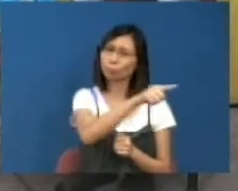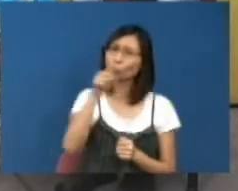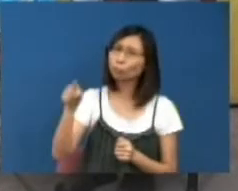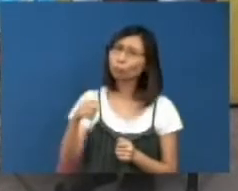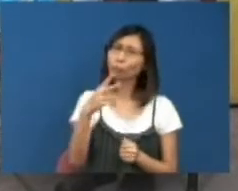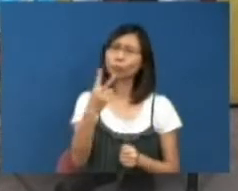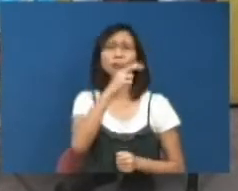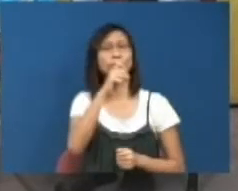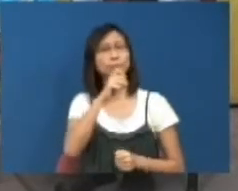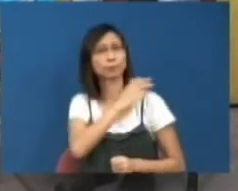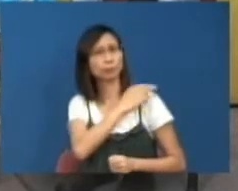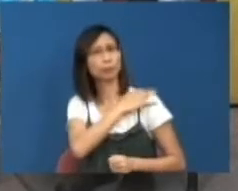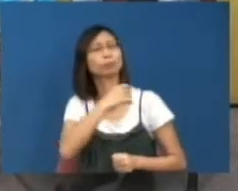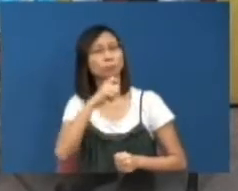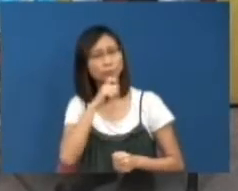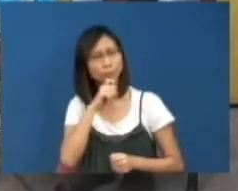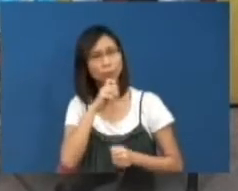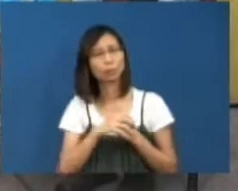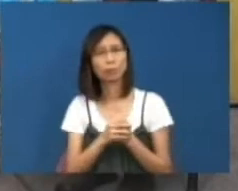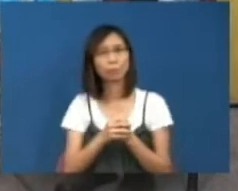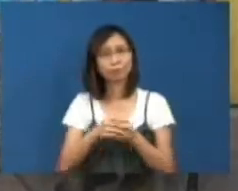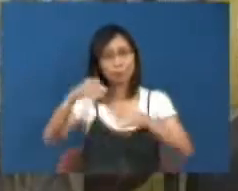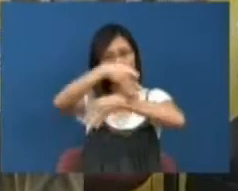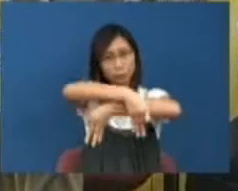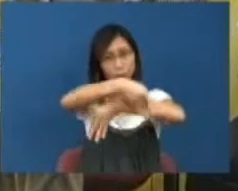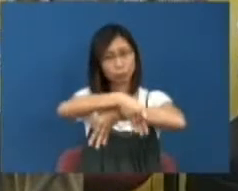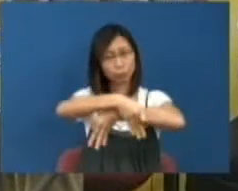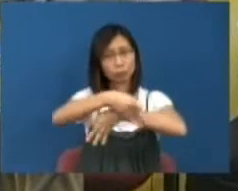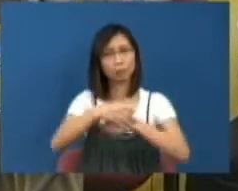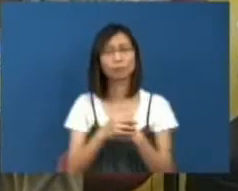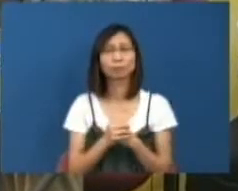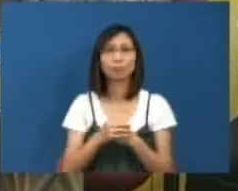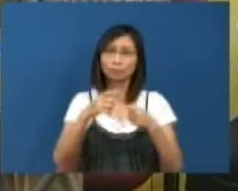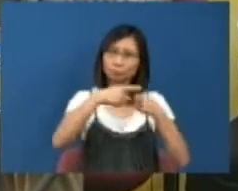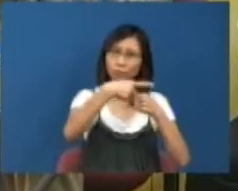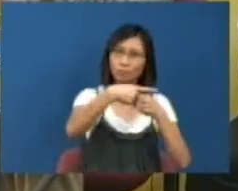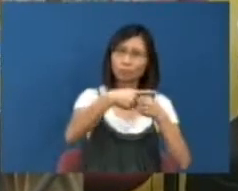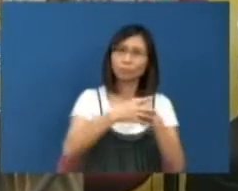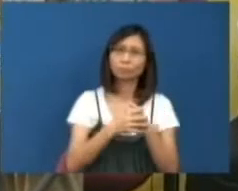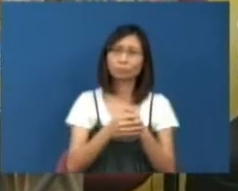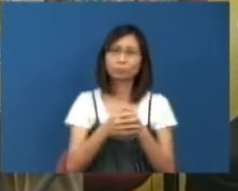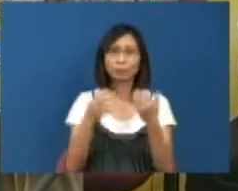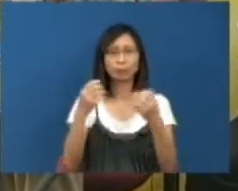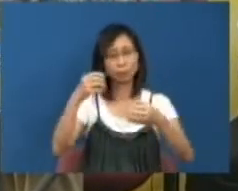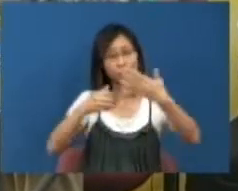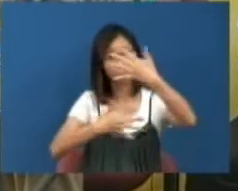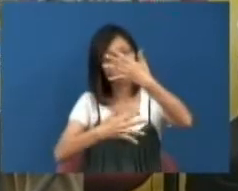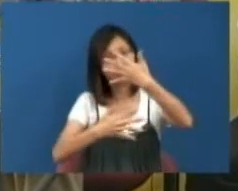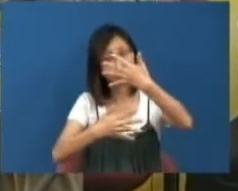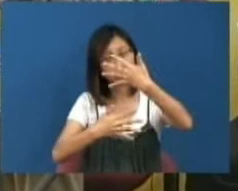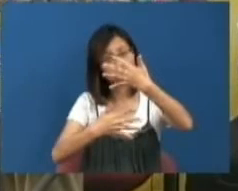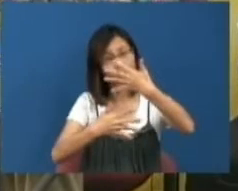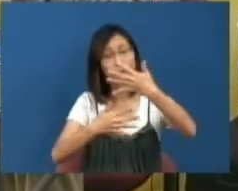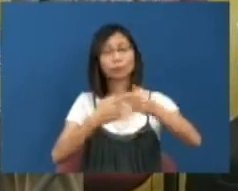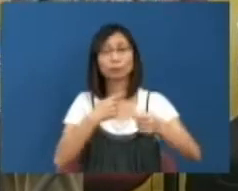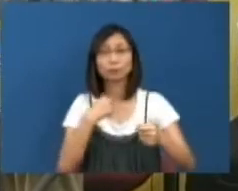噶嘛，同政府簽咗個 agreement， 即係話佢要達標噶嘛。其實一佢係要幾時達標，你唔知道知